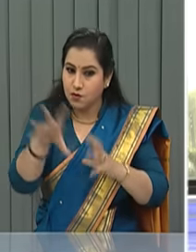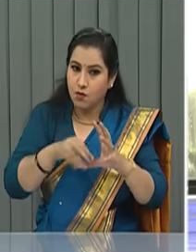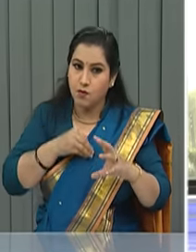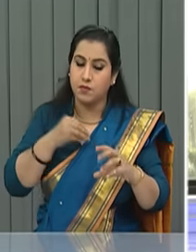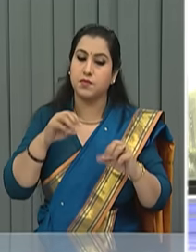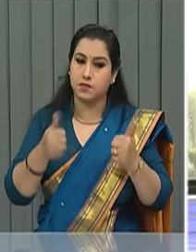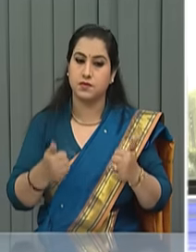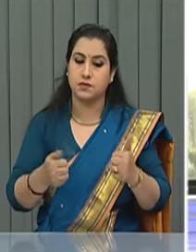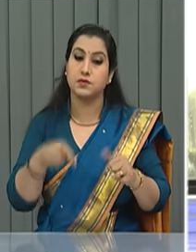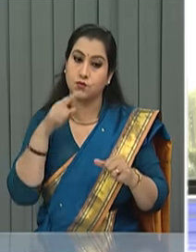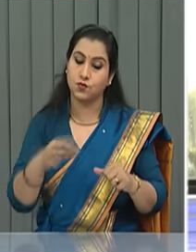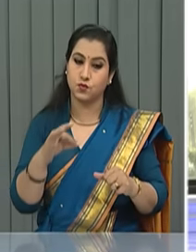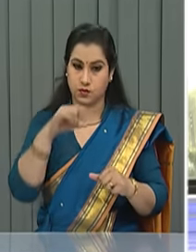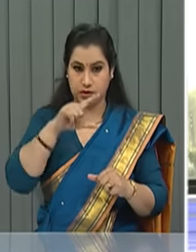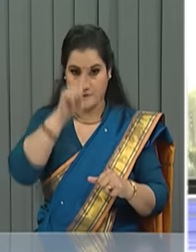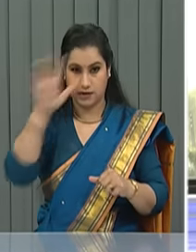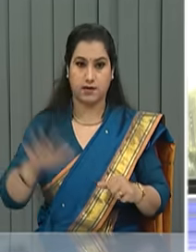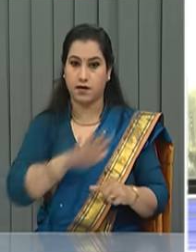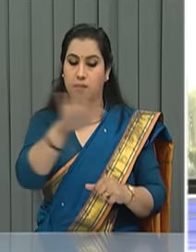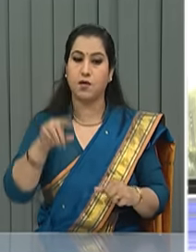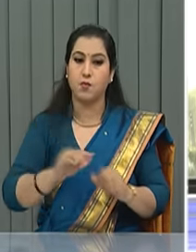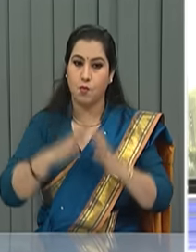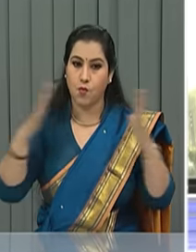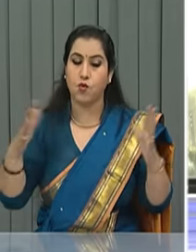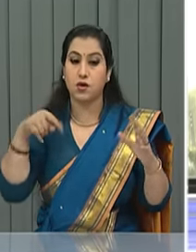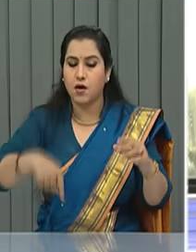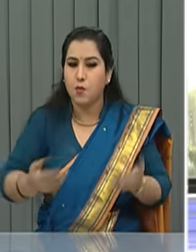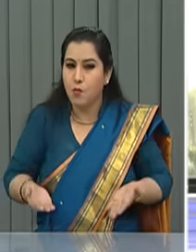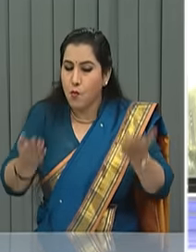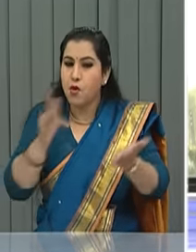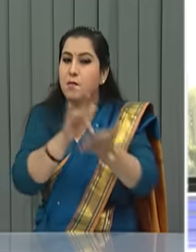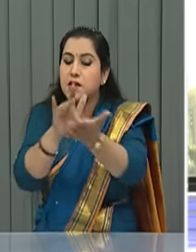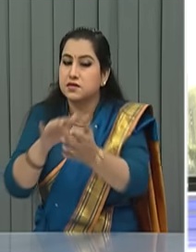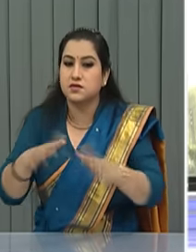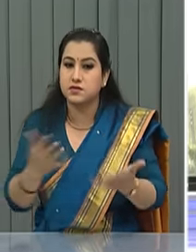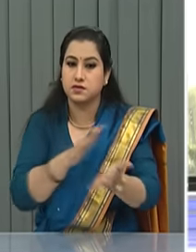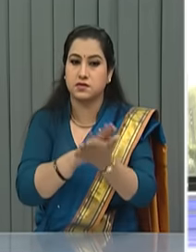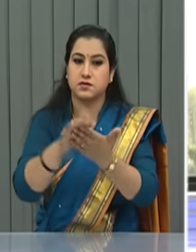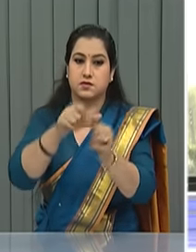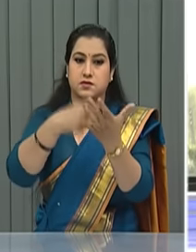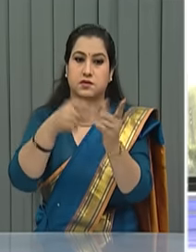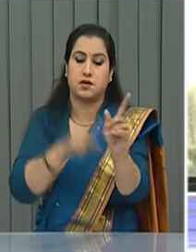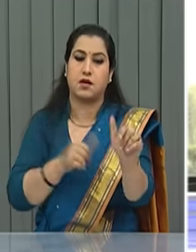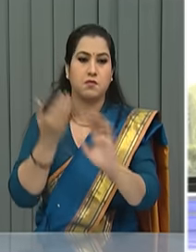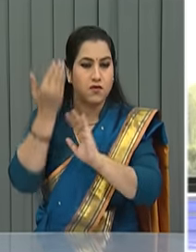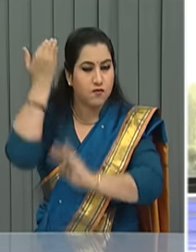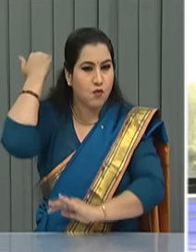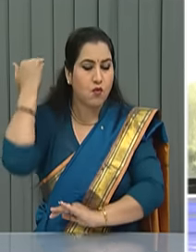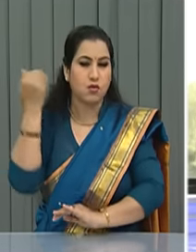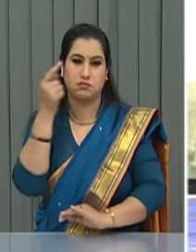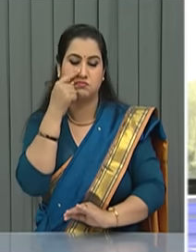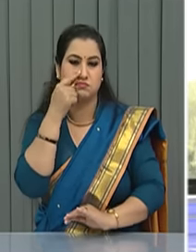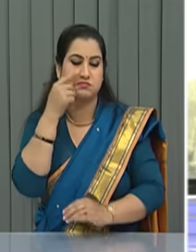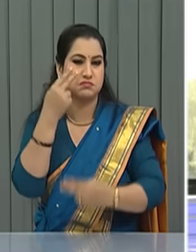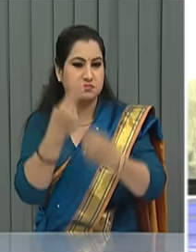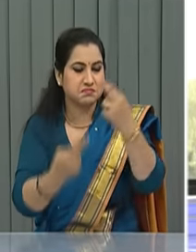बेटी बचाओ बेटी पढ़ाओ आंदोलन का सबसे ज्यादा असर आज हरियाणा में देखने को मिल रहा है। हरियाणा पहले बेटियों से जुड़ी कुछ गलत खबरों की